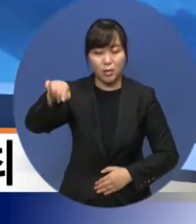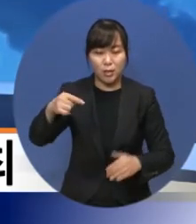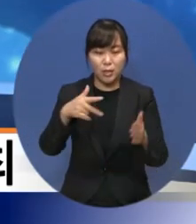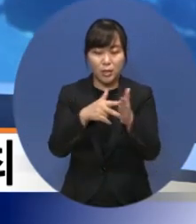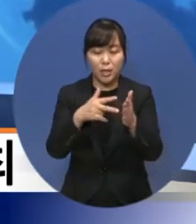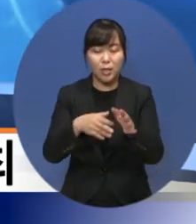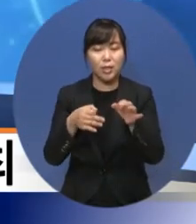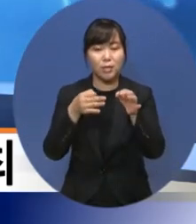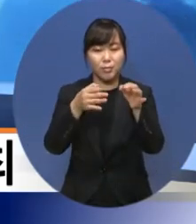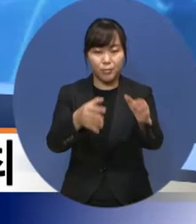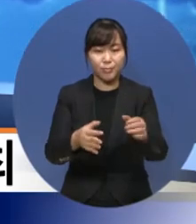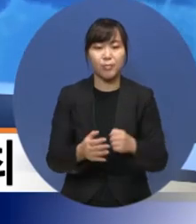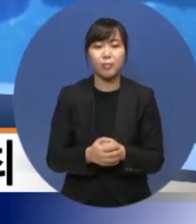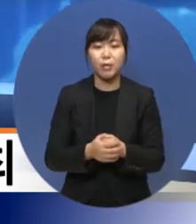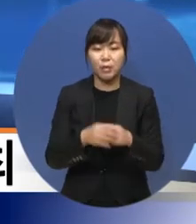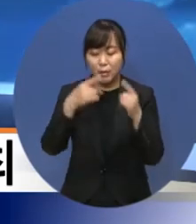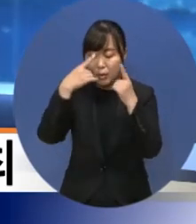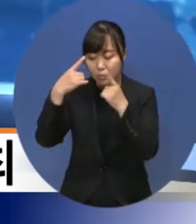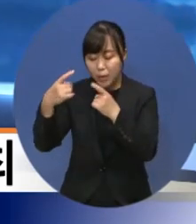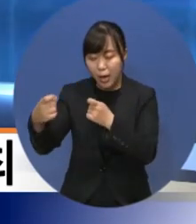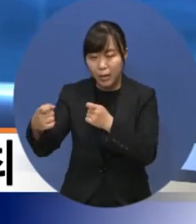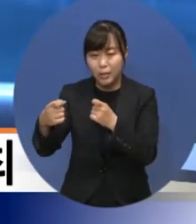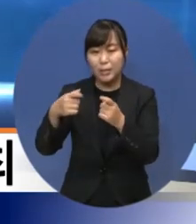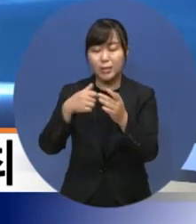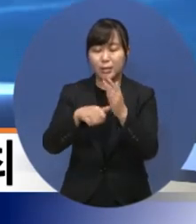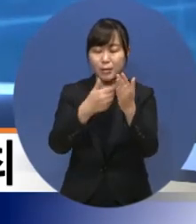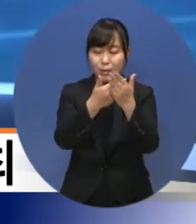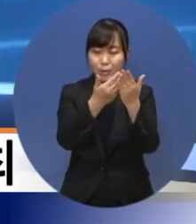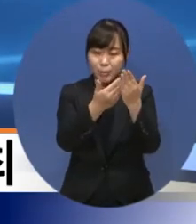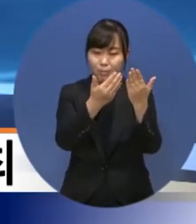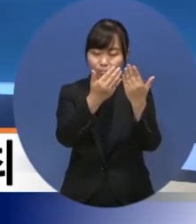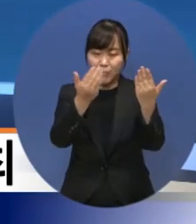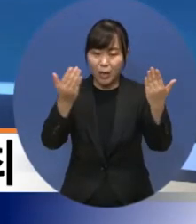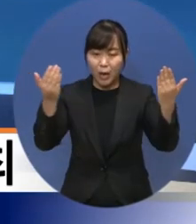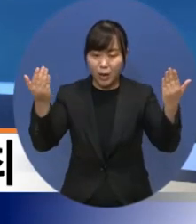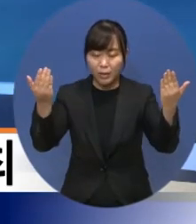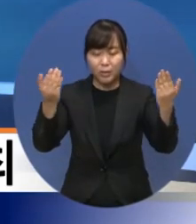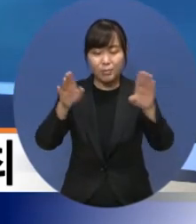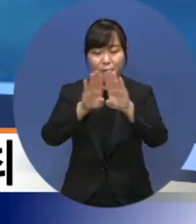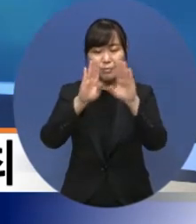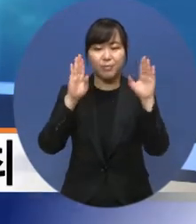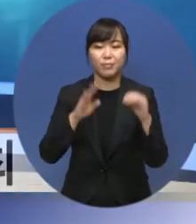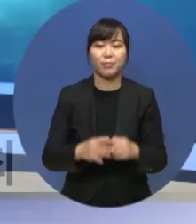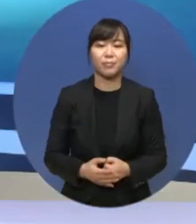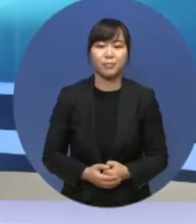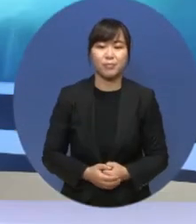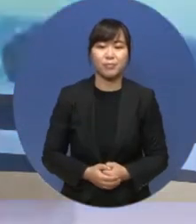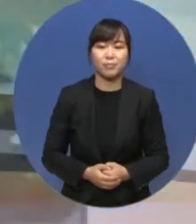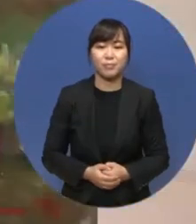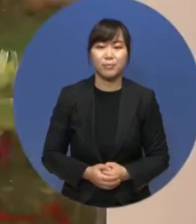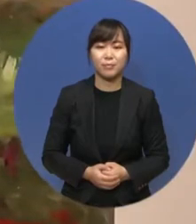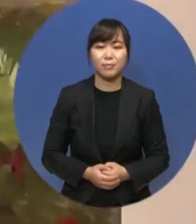재단에 기부됩니다. 이를 기념하는 기증 작품전이 열려 이소영 기자가 찾아가 봤습니다.